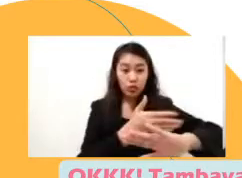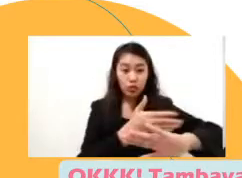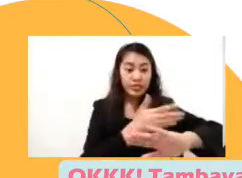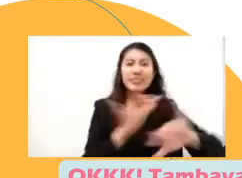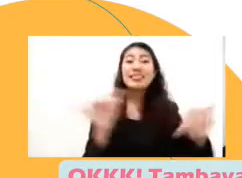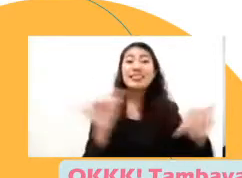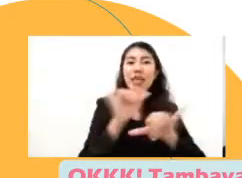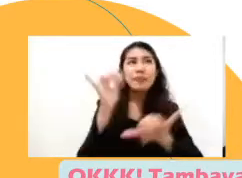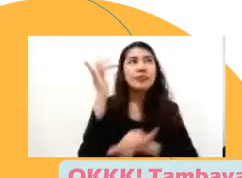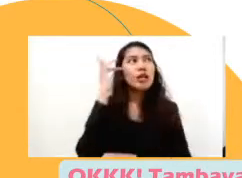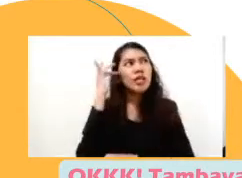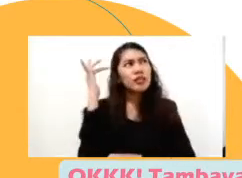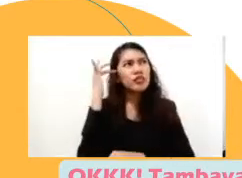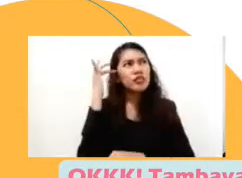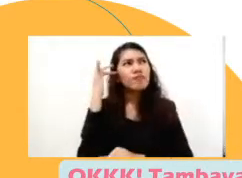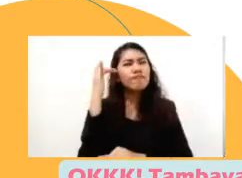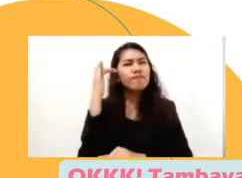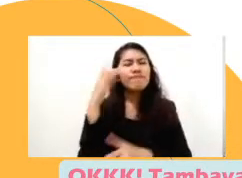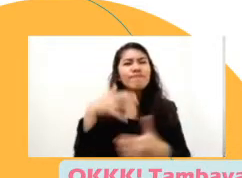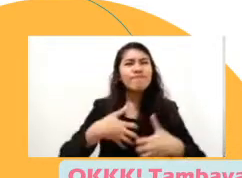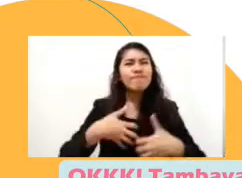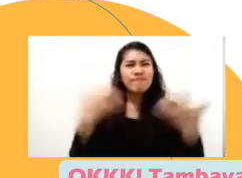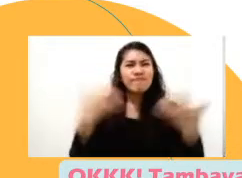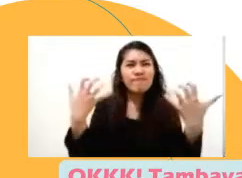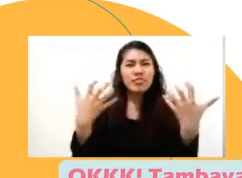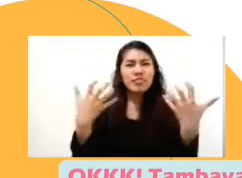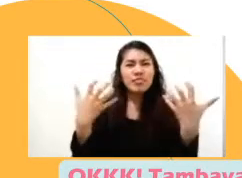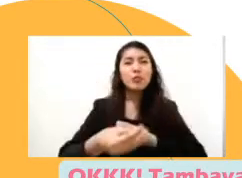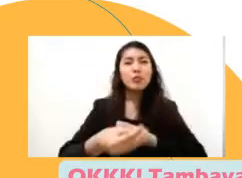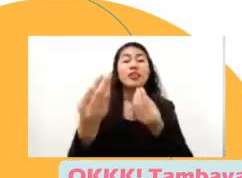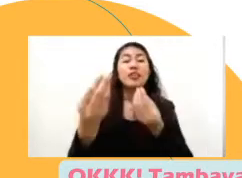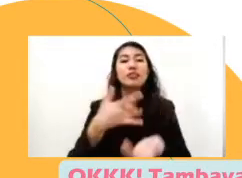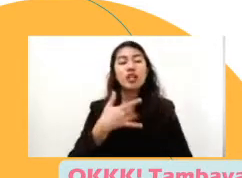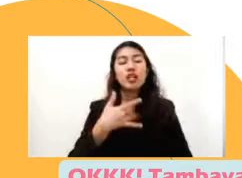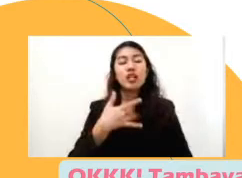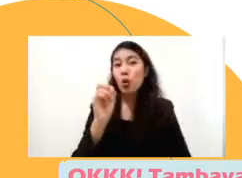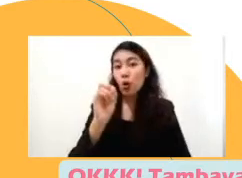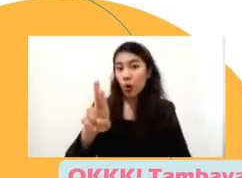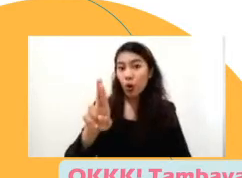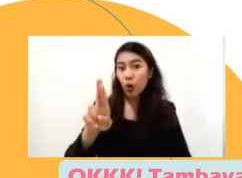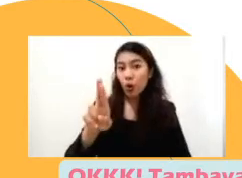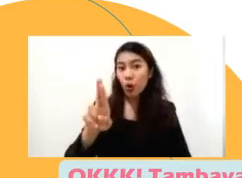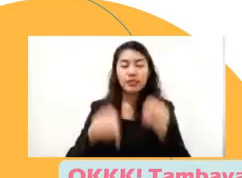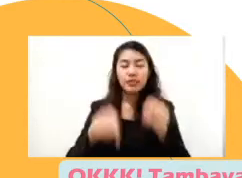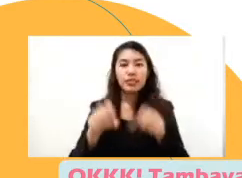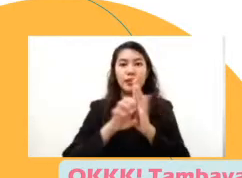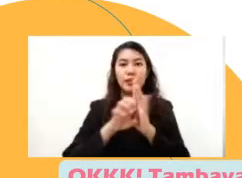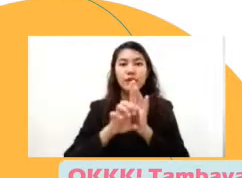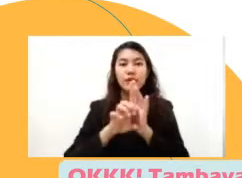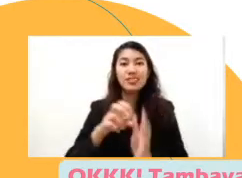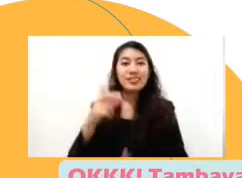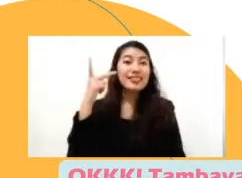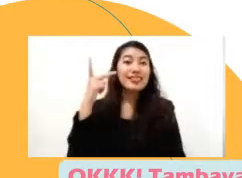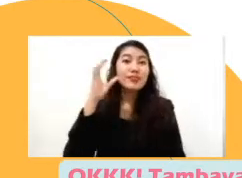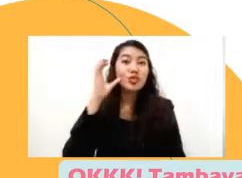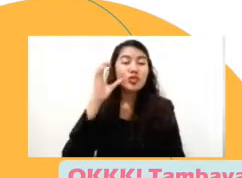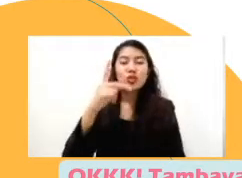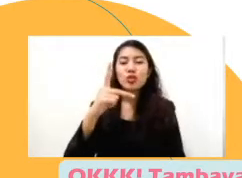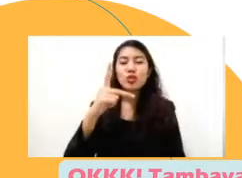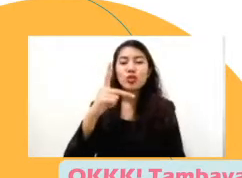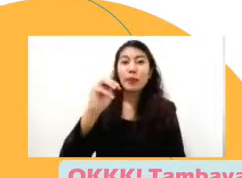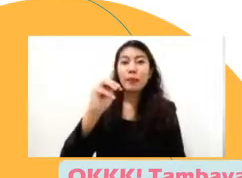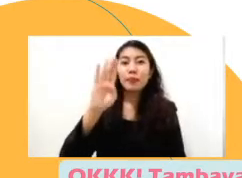Pwedeng ganun. So, may binibigay na pakiramdam. O pwede rin, ano yun, yung kay Kim Chu, nag-rant siya,